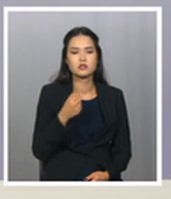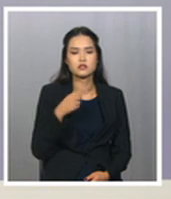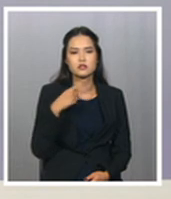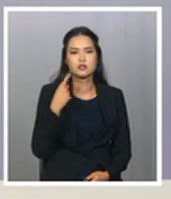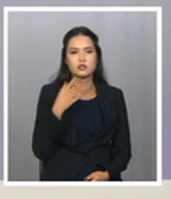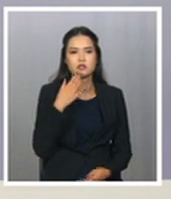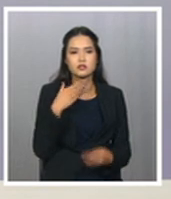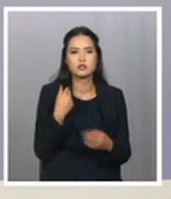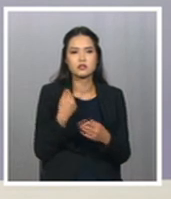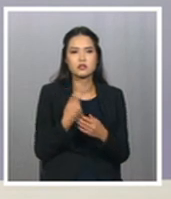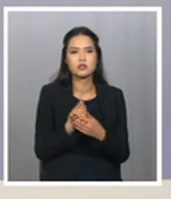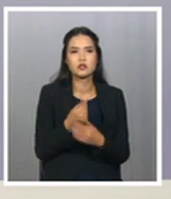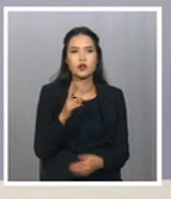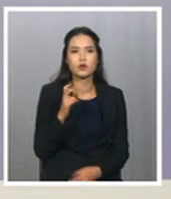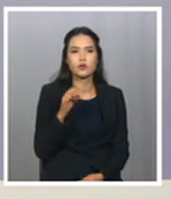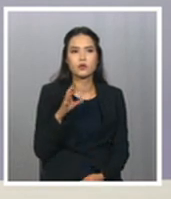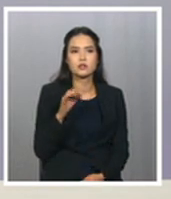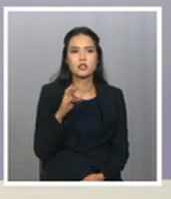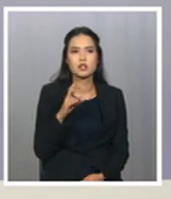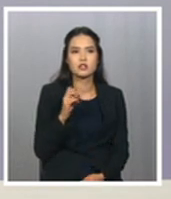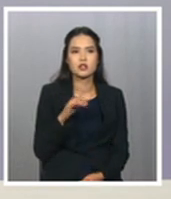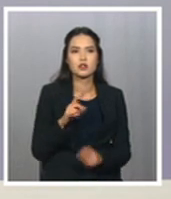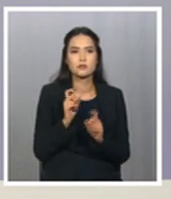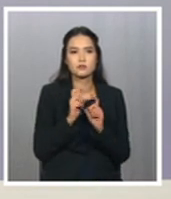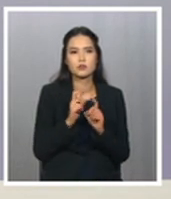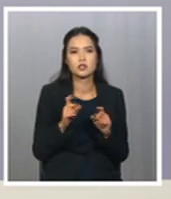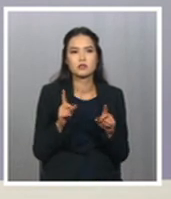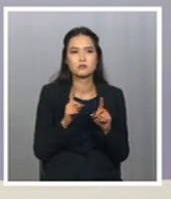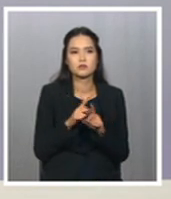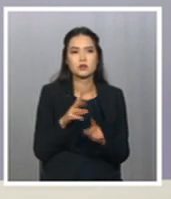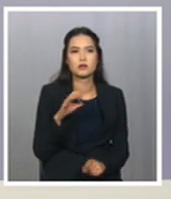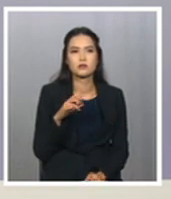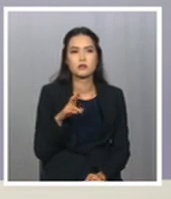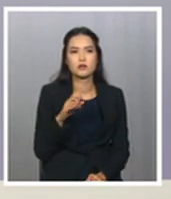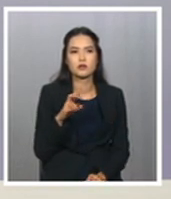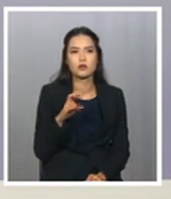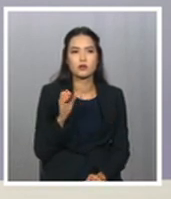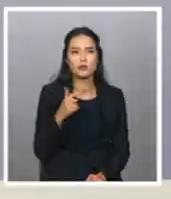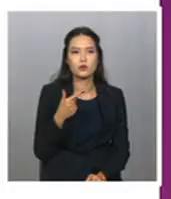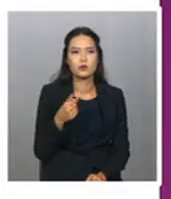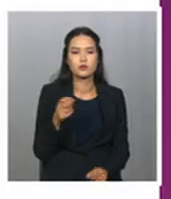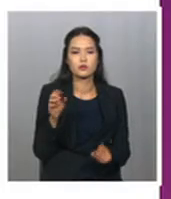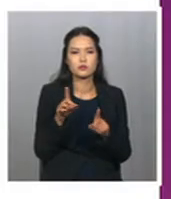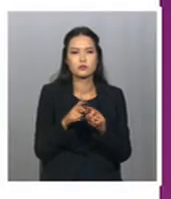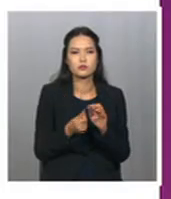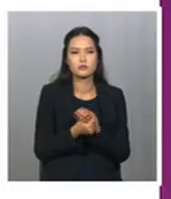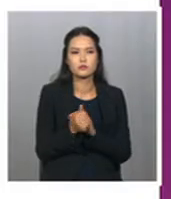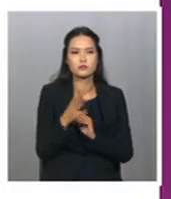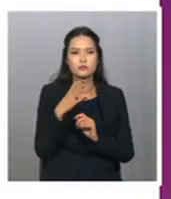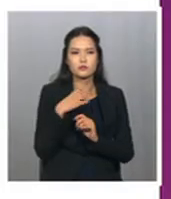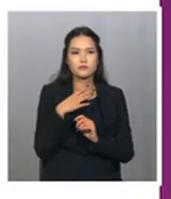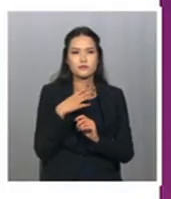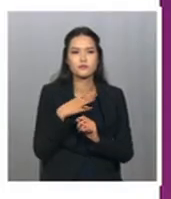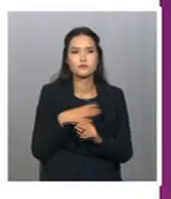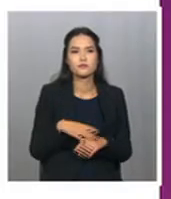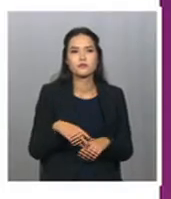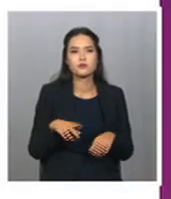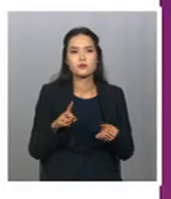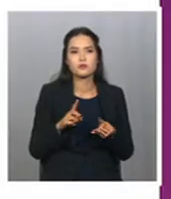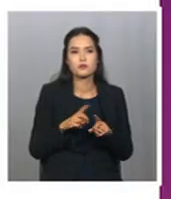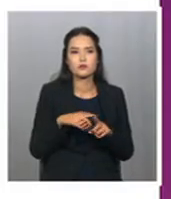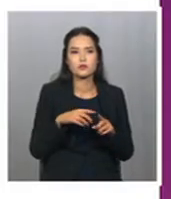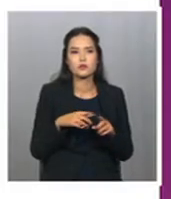білетін Дүйсеннің мектебі жайлы монолог естелігінен басталады. Ауылына ардақты бұл